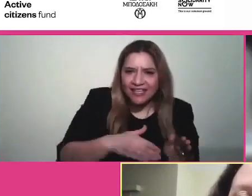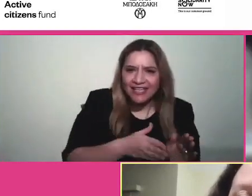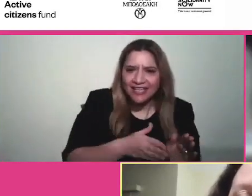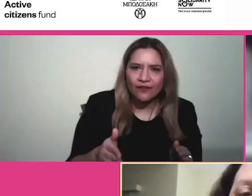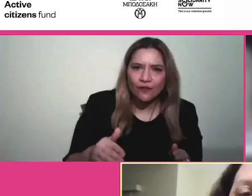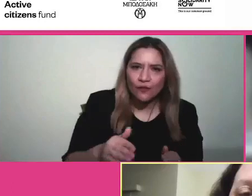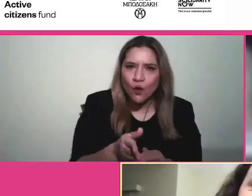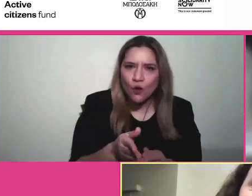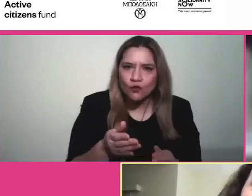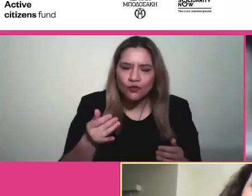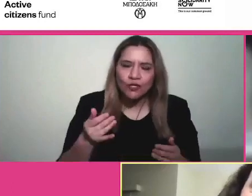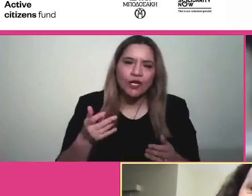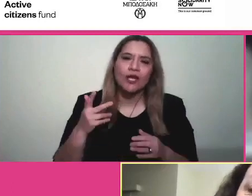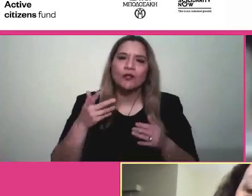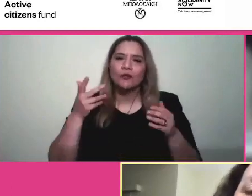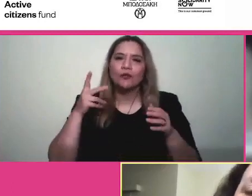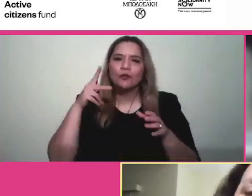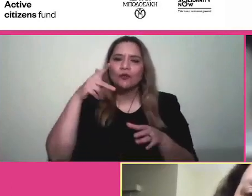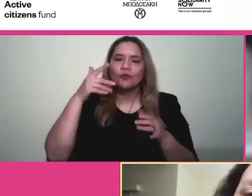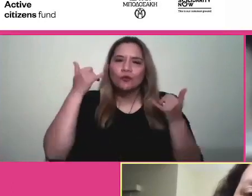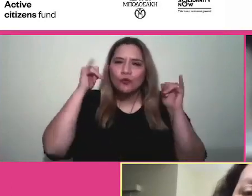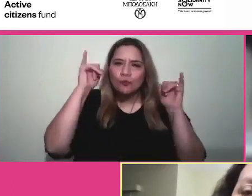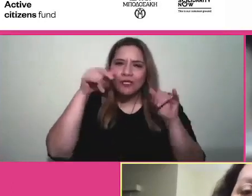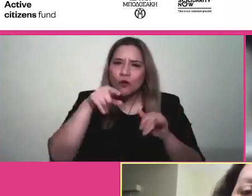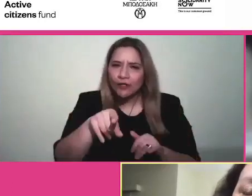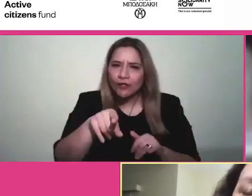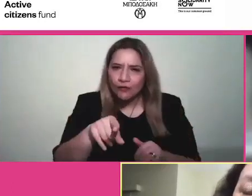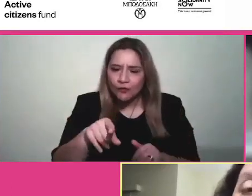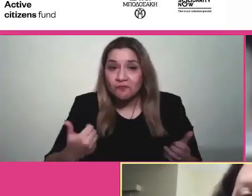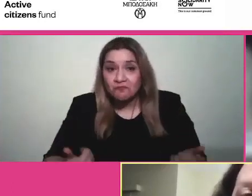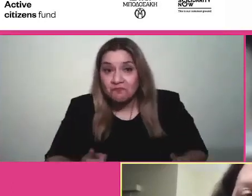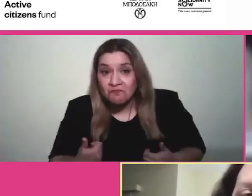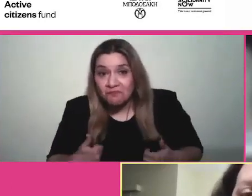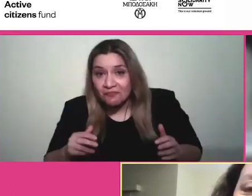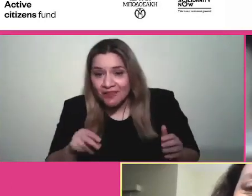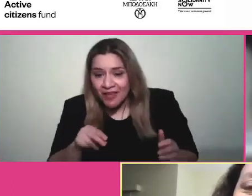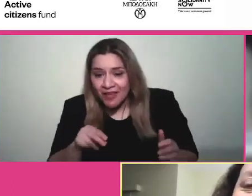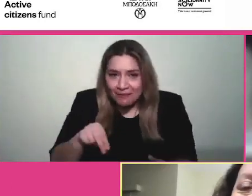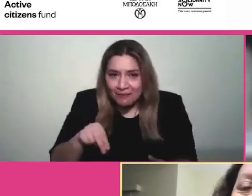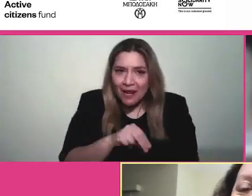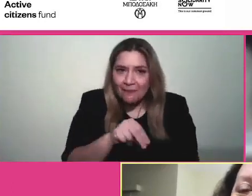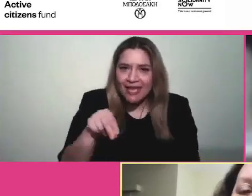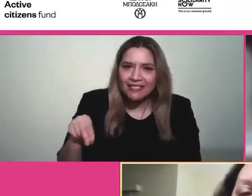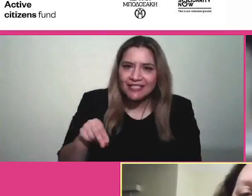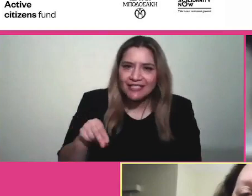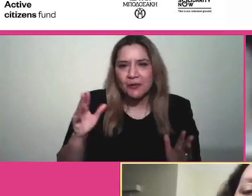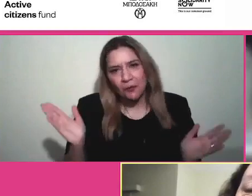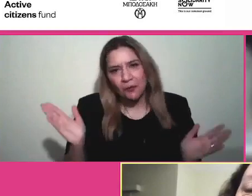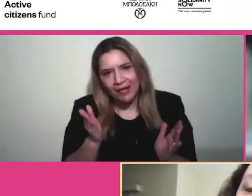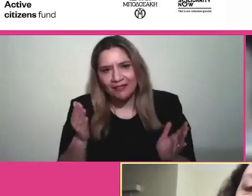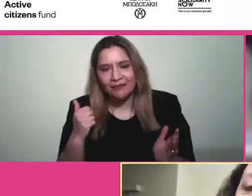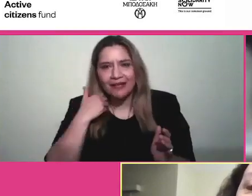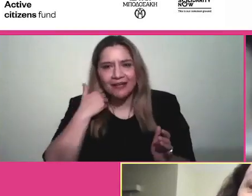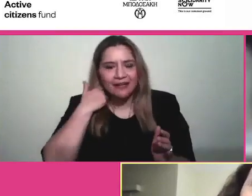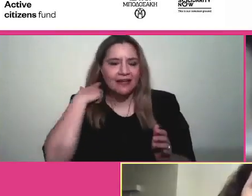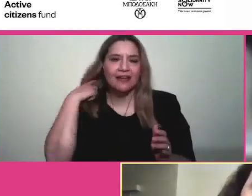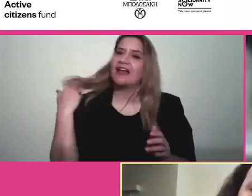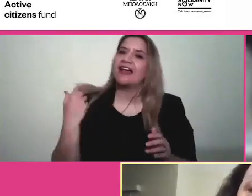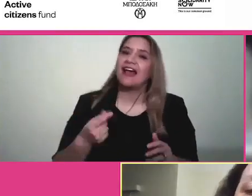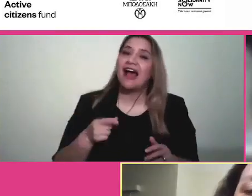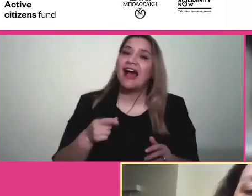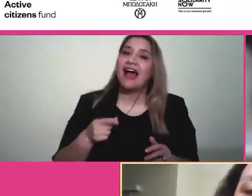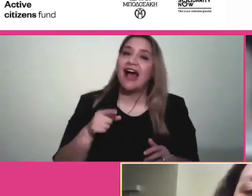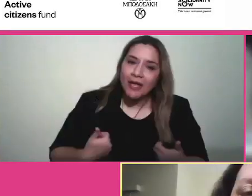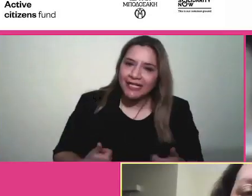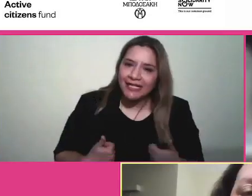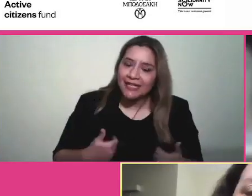παίξουμε σήμερα και επιτραπέζιο παιχνίδι, ας το πούμε έτσι, αλλά επειδή είναι ένα παιχνίδι